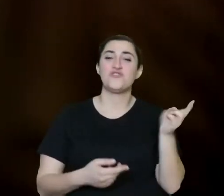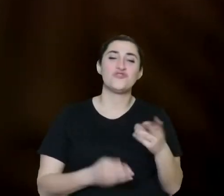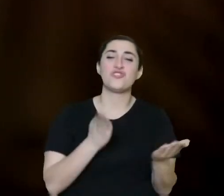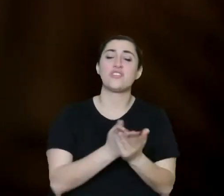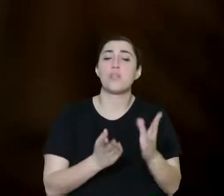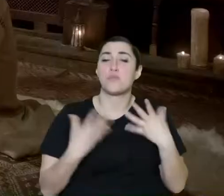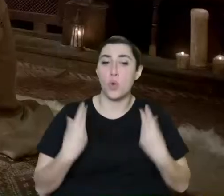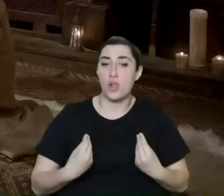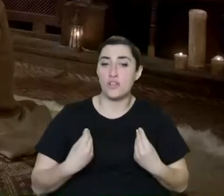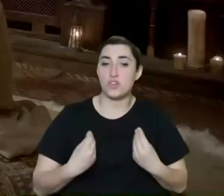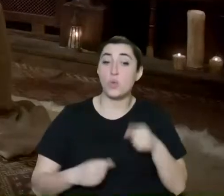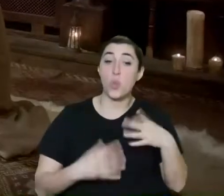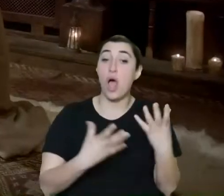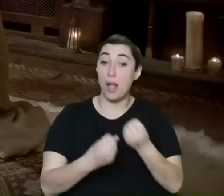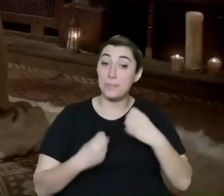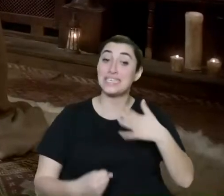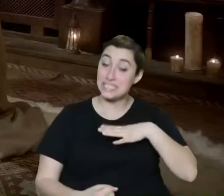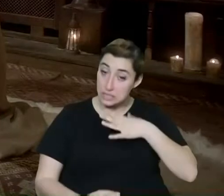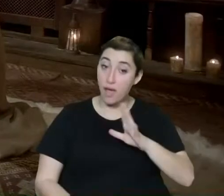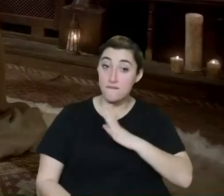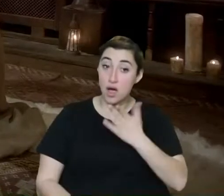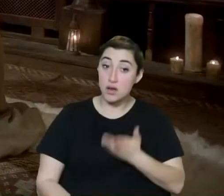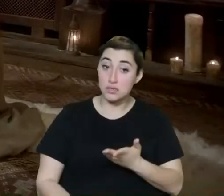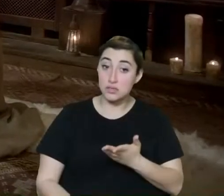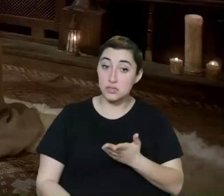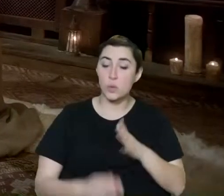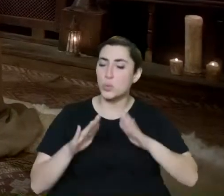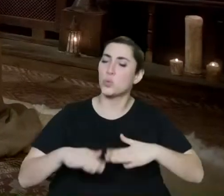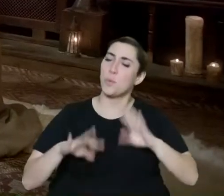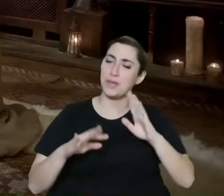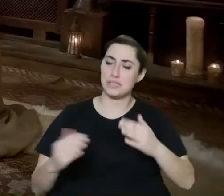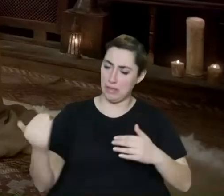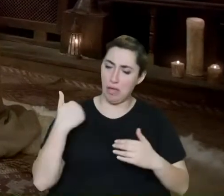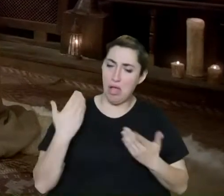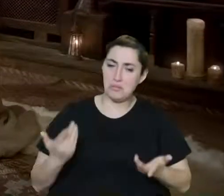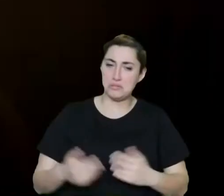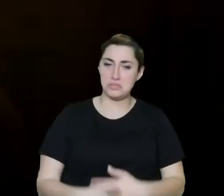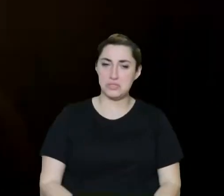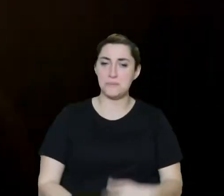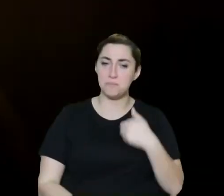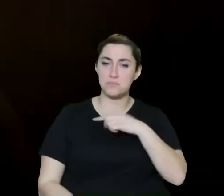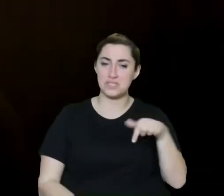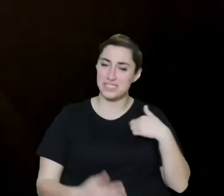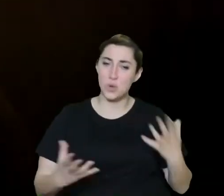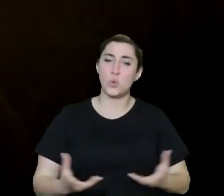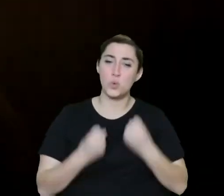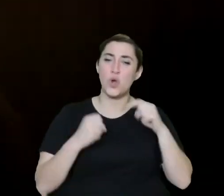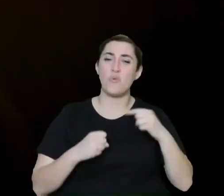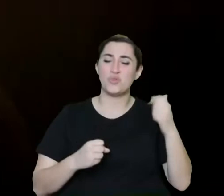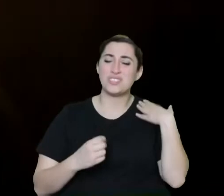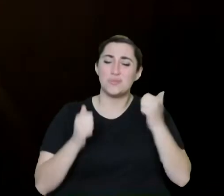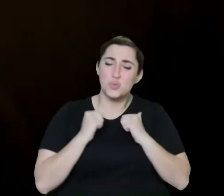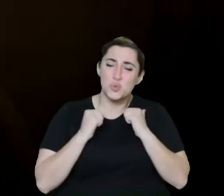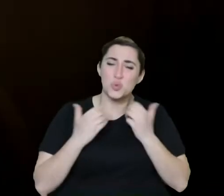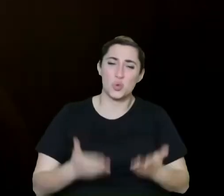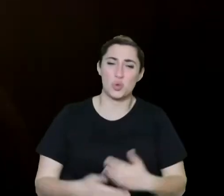vardır. Onu almak isteyen var ise durmasın, biri gelsin. Bizi de kurtarsın bu